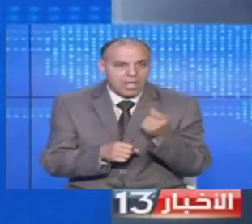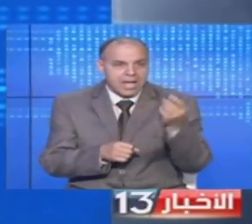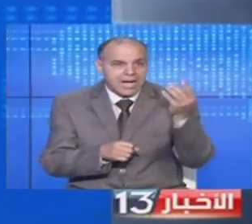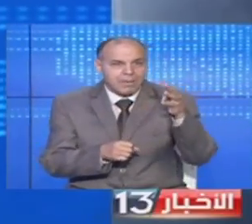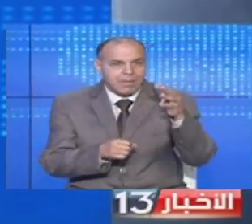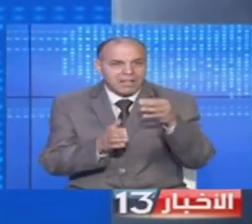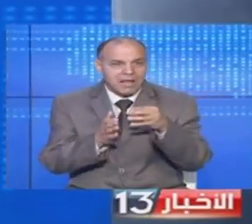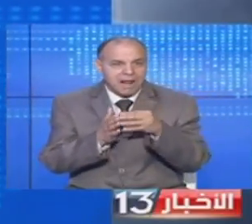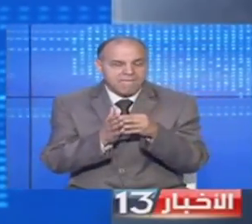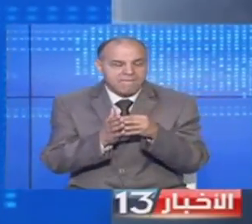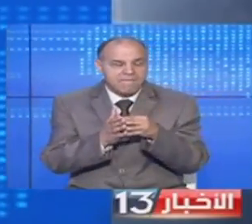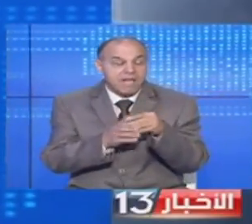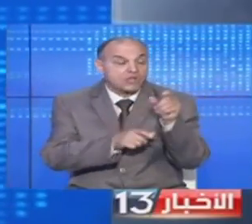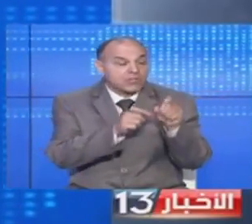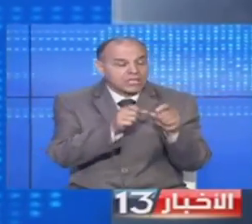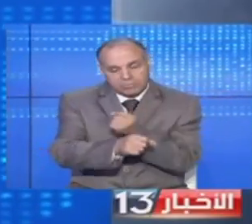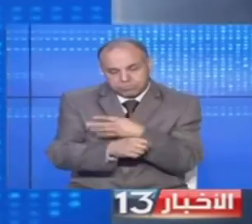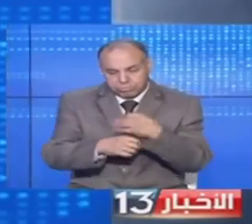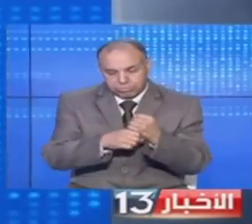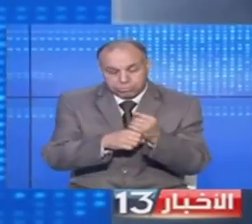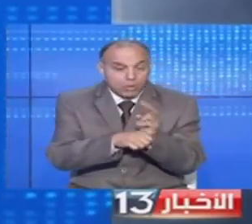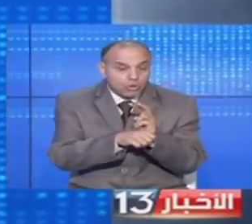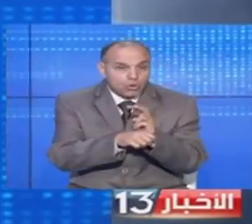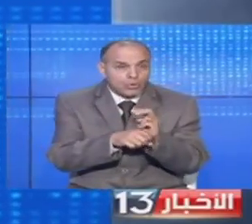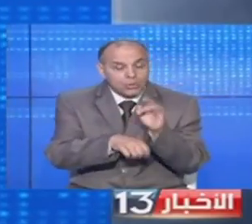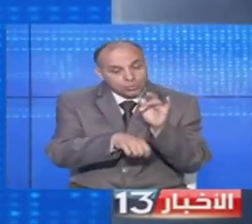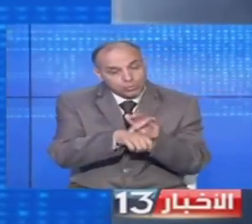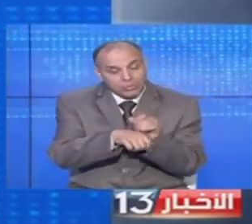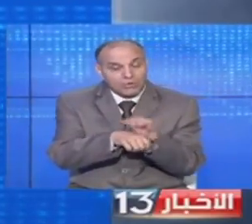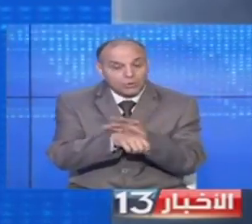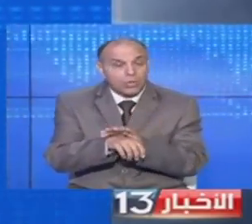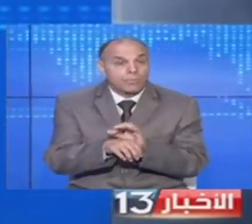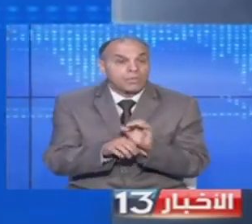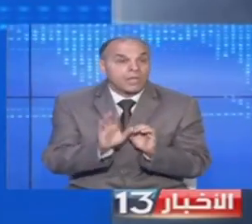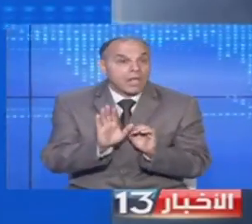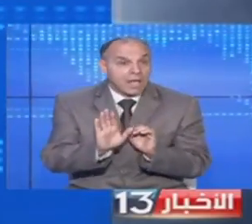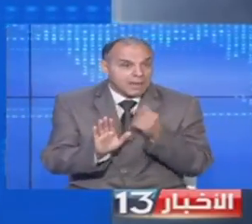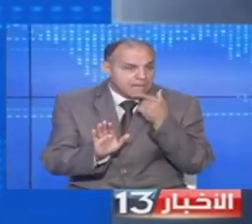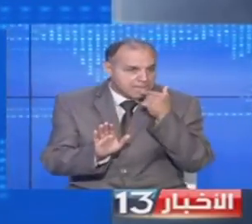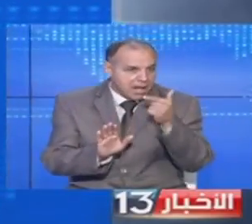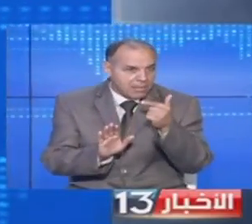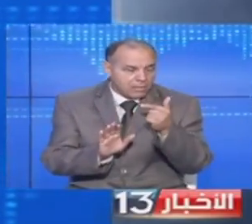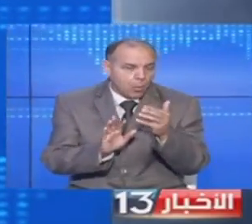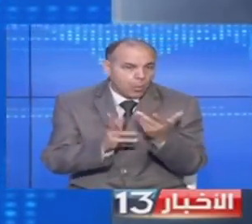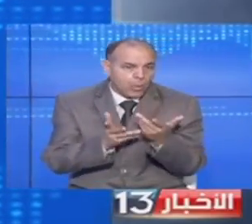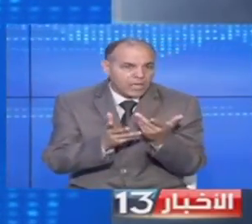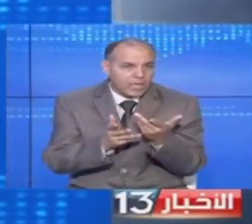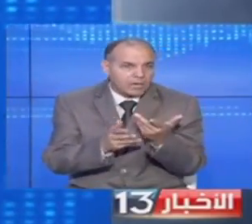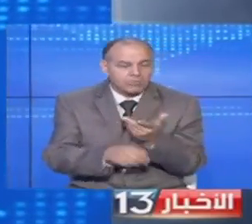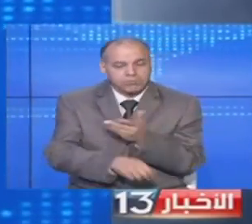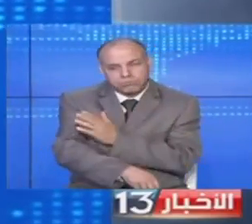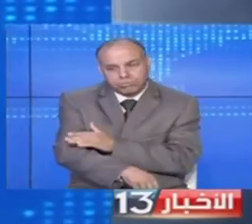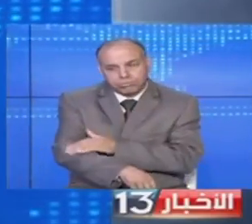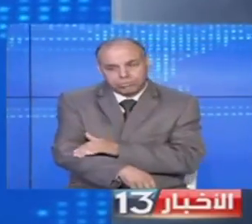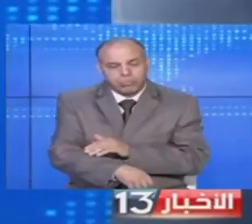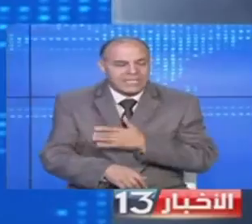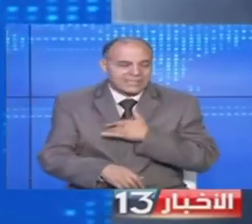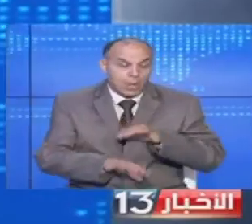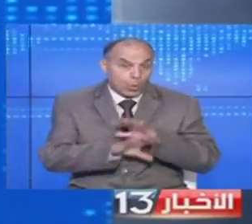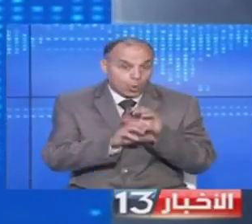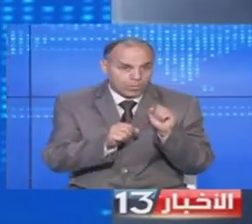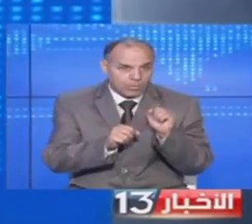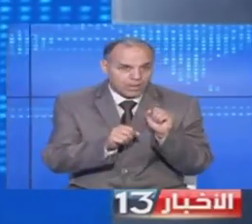الف تحليل لتقصي حالات الاصابه بفيروس كورونا في اوساط اعوان واطارات الصحه